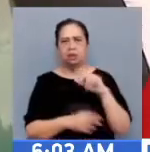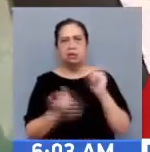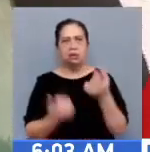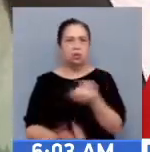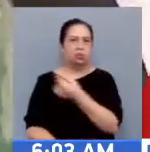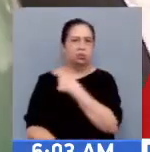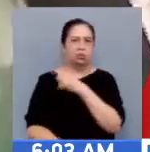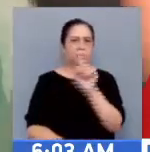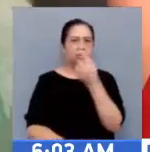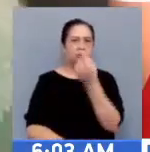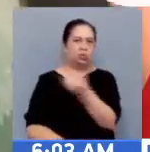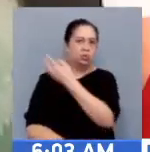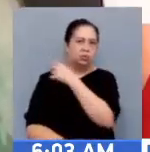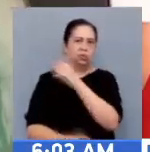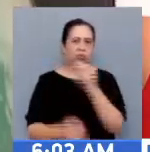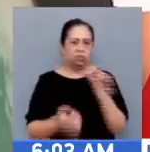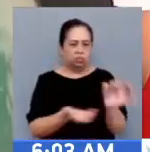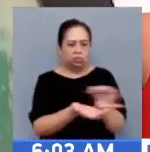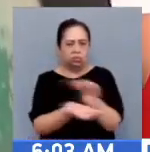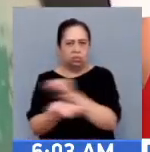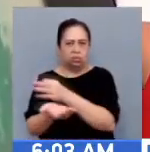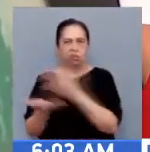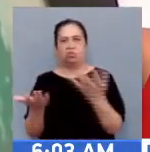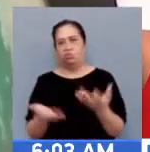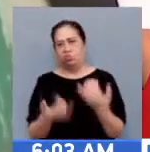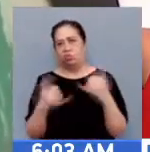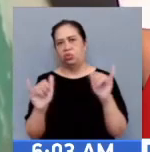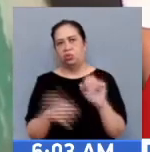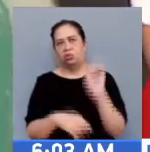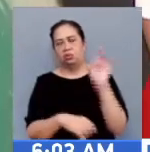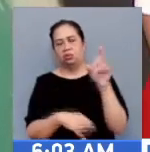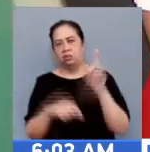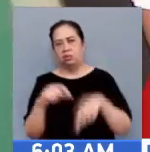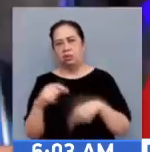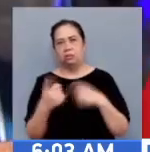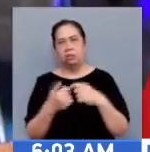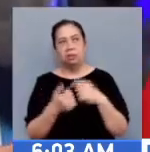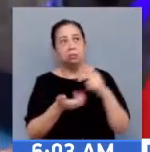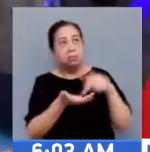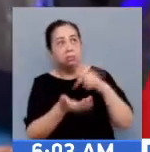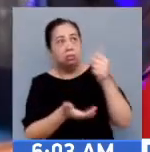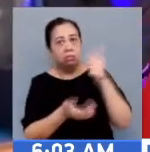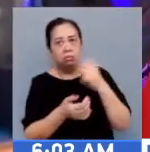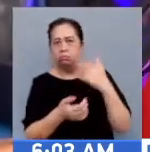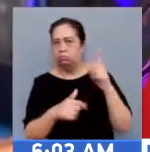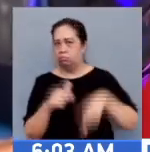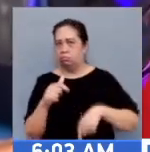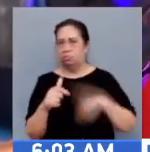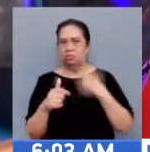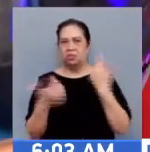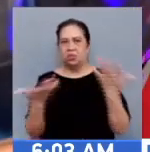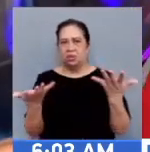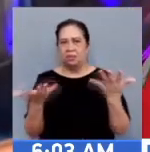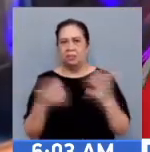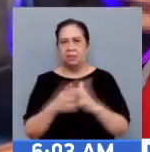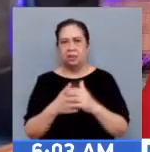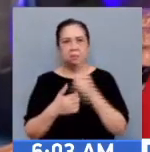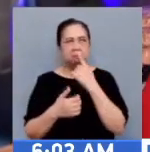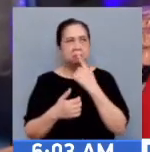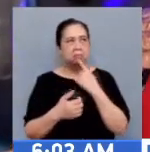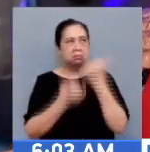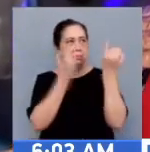mga mamiso ko. Hindi pa ho po kung pwedeng manihil po ng 10. Wala pa naman binanggit sa amin kung ano